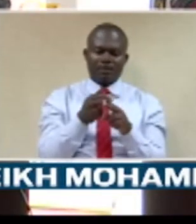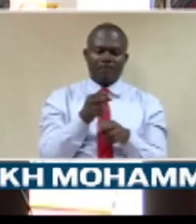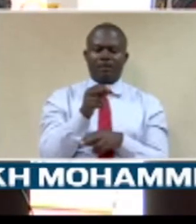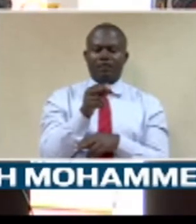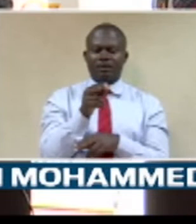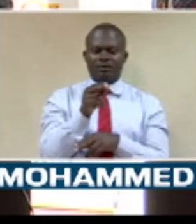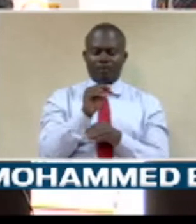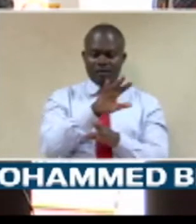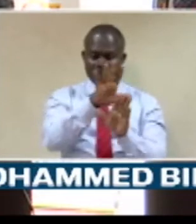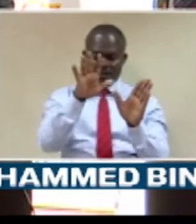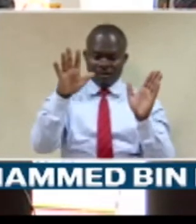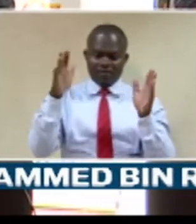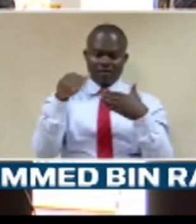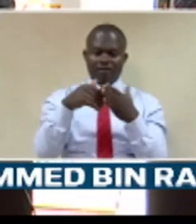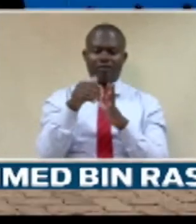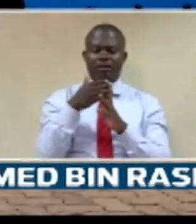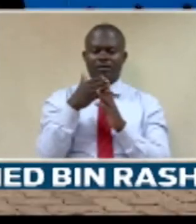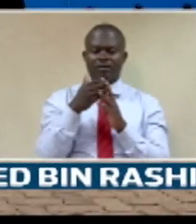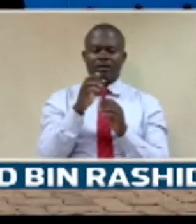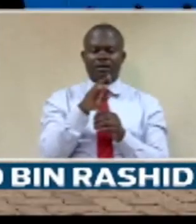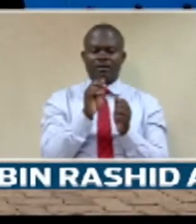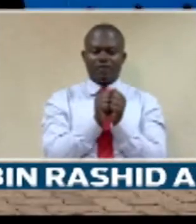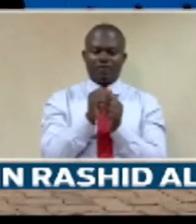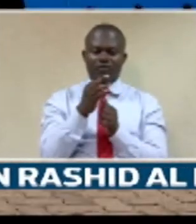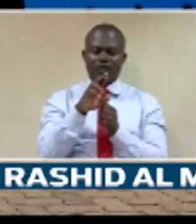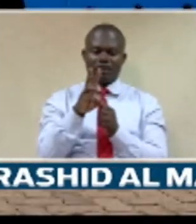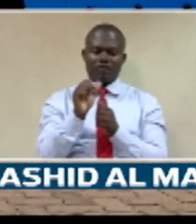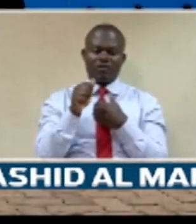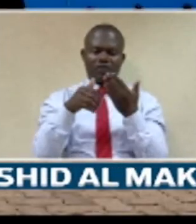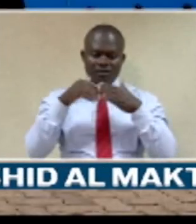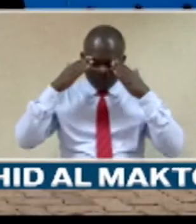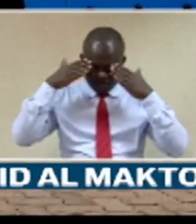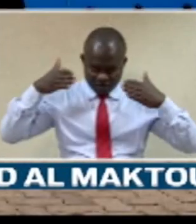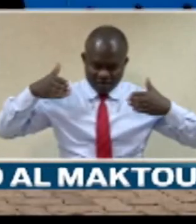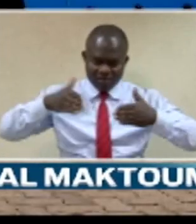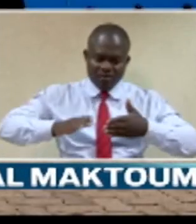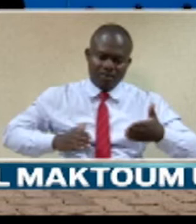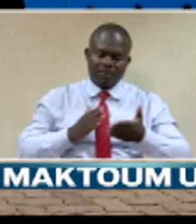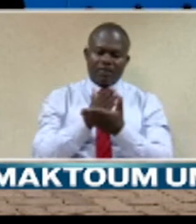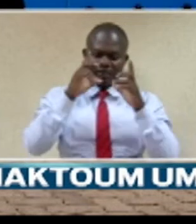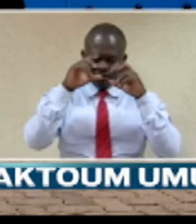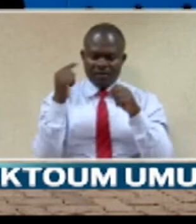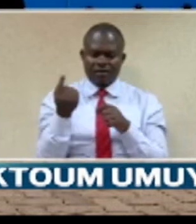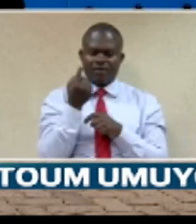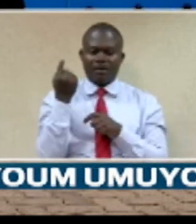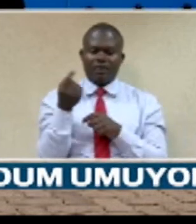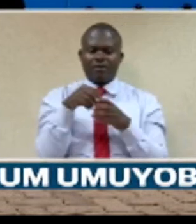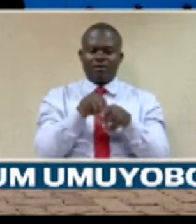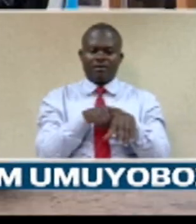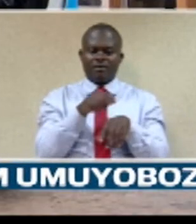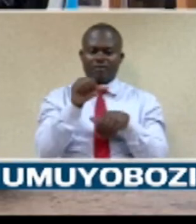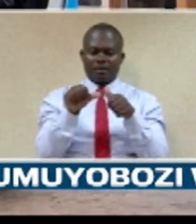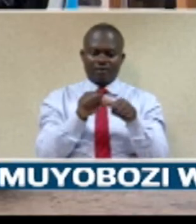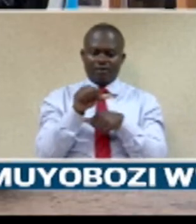naming rights. Amasezerano hagati ya RBA ndetse na FERWAFA yo yibanda ku burenganzira bw'amashusho gusa, mu gihe